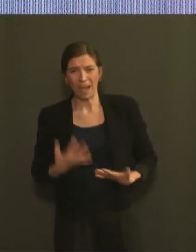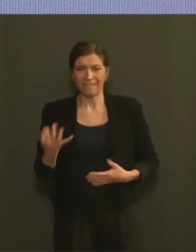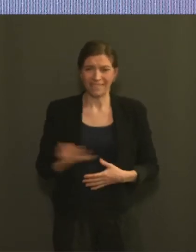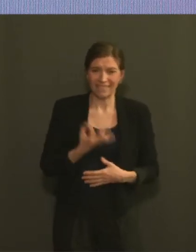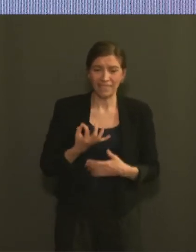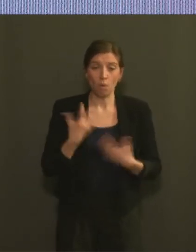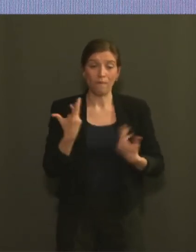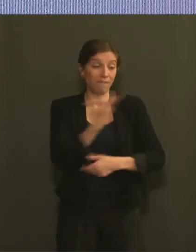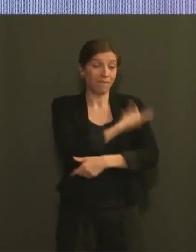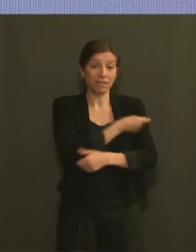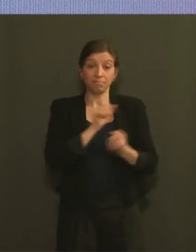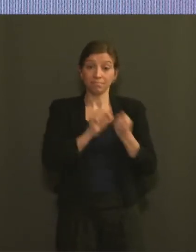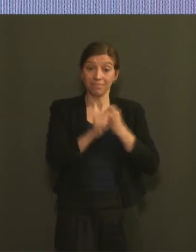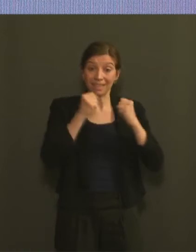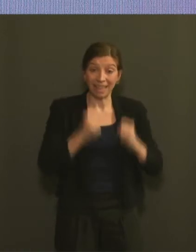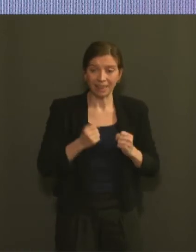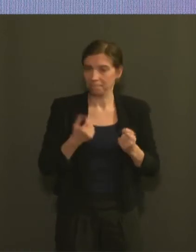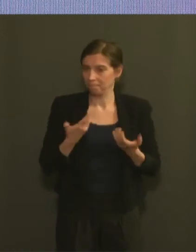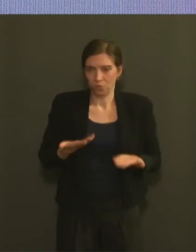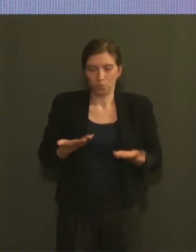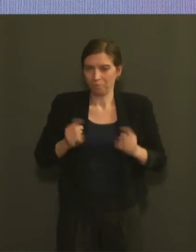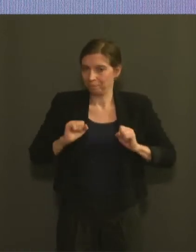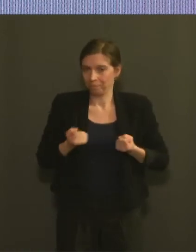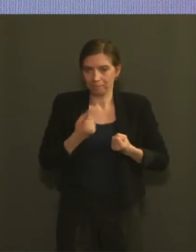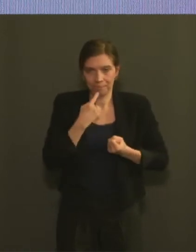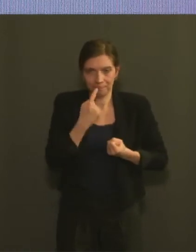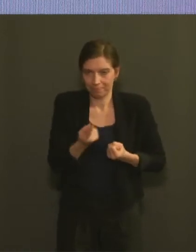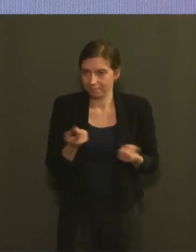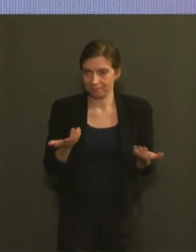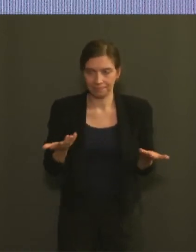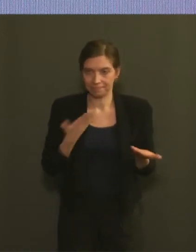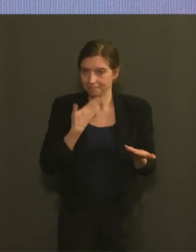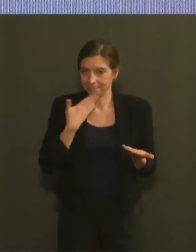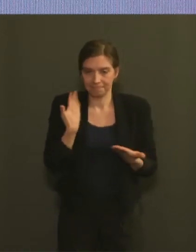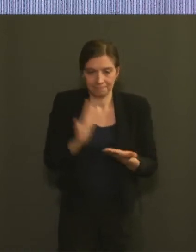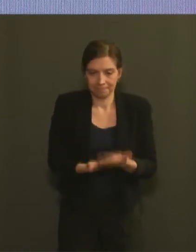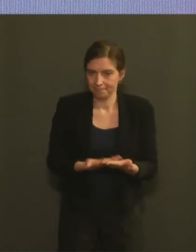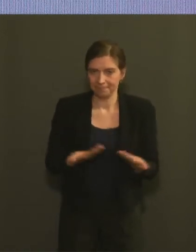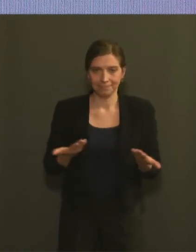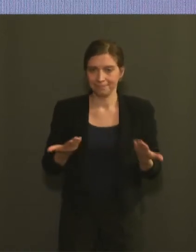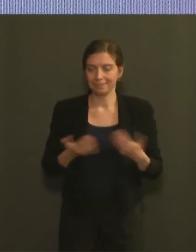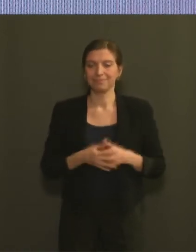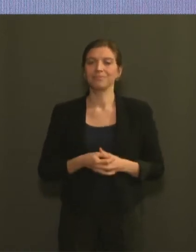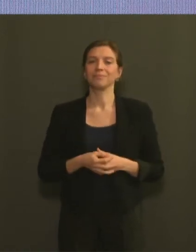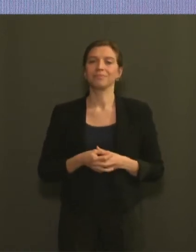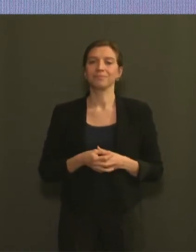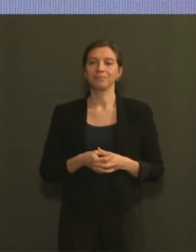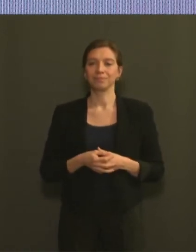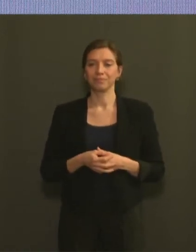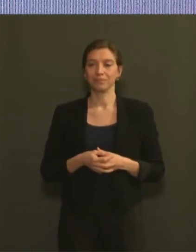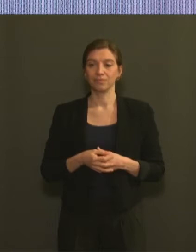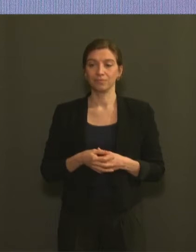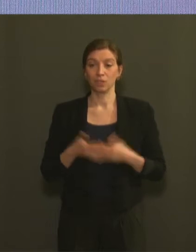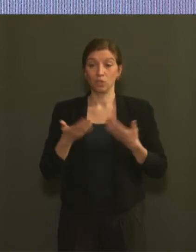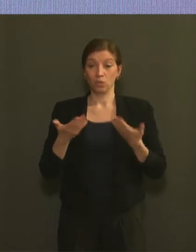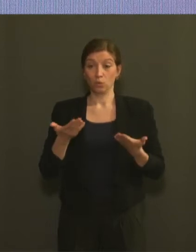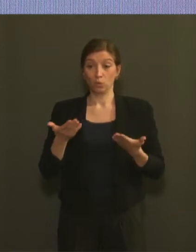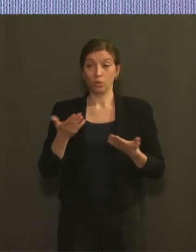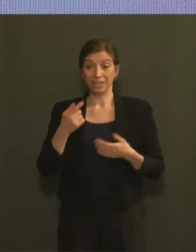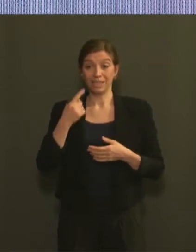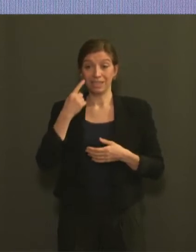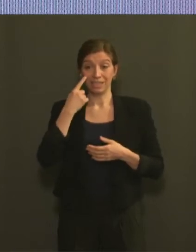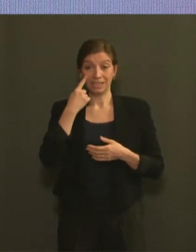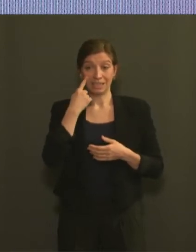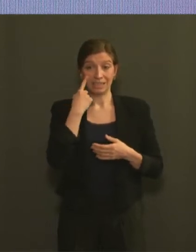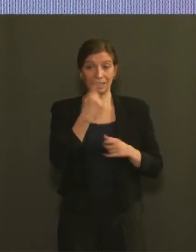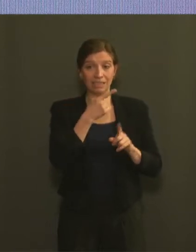le fait d'être dit sorte évolué si vos primaires hector enrique on y compte